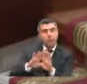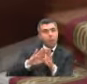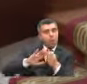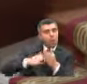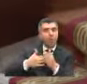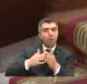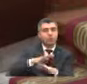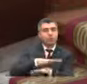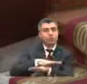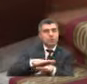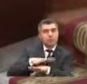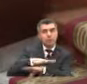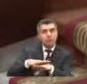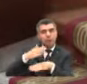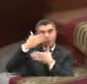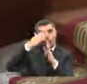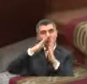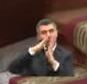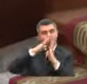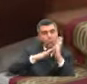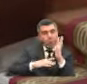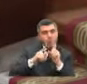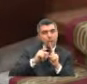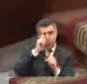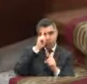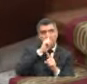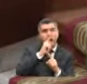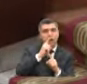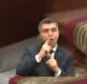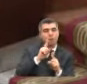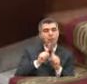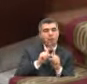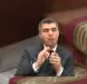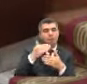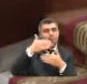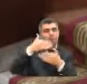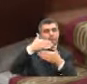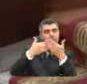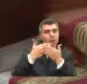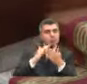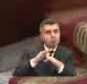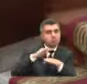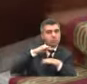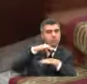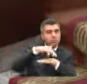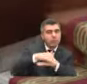هي واحد الجهات التي ستعرف هذا البناء ديال السدود. وكما قلت سابقا عندنا واحد الامر مهم جدا،